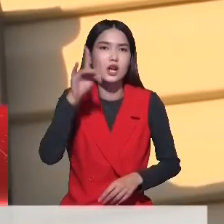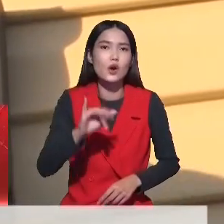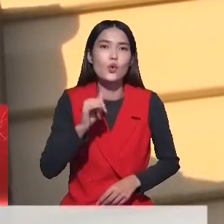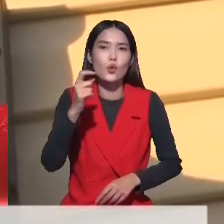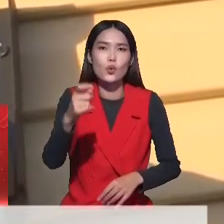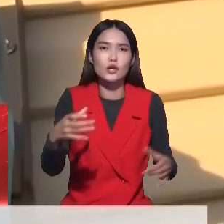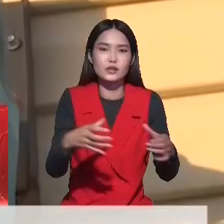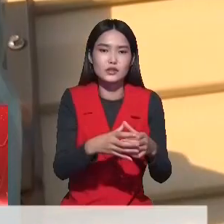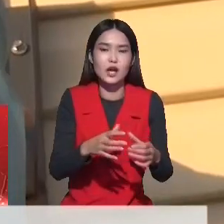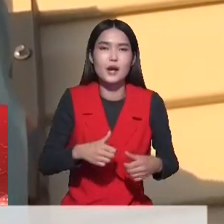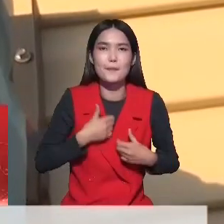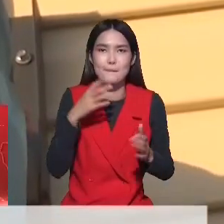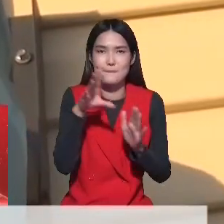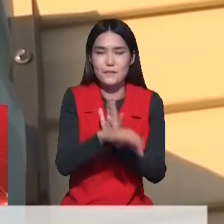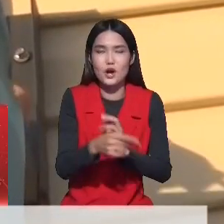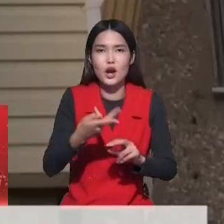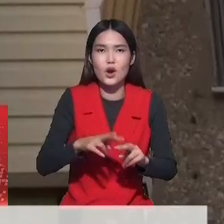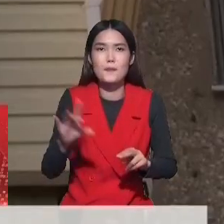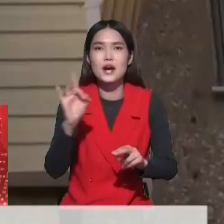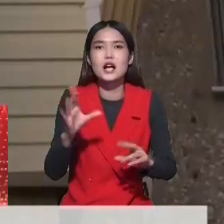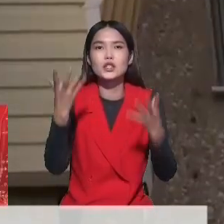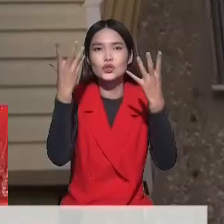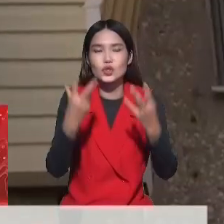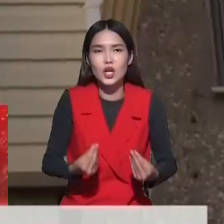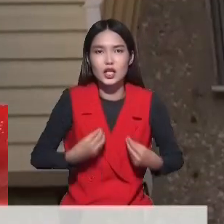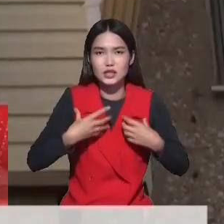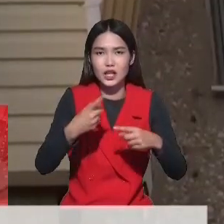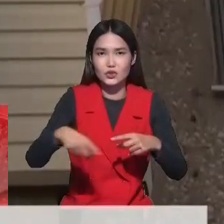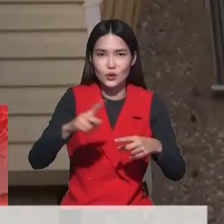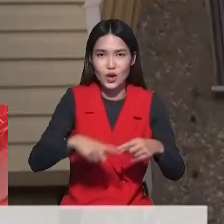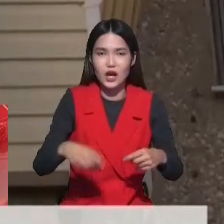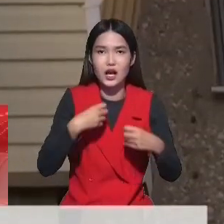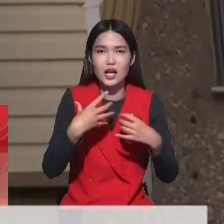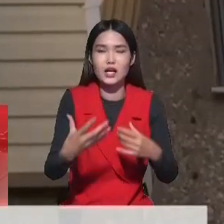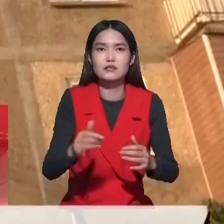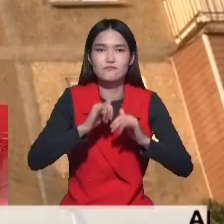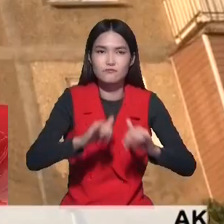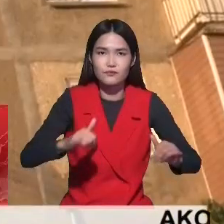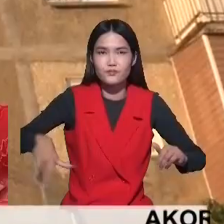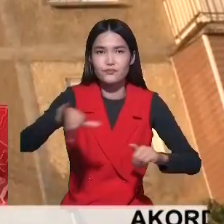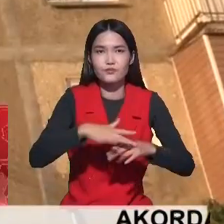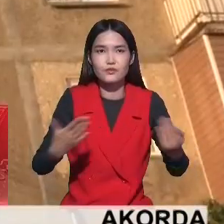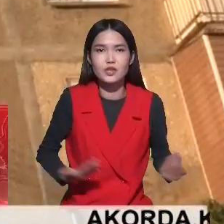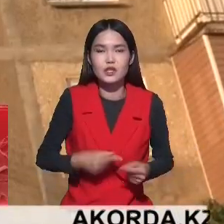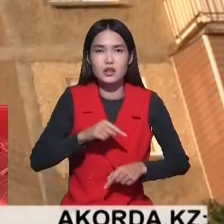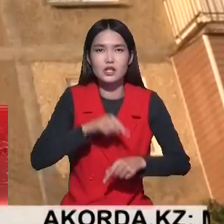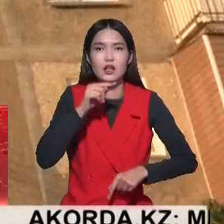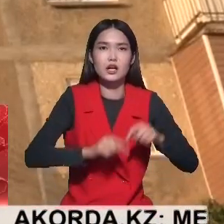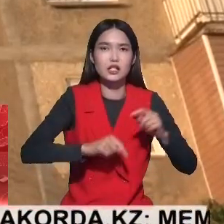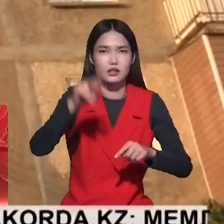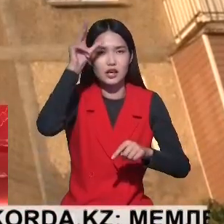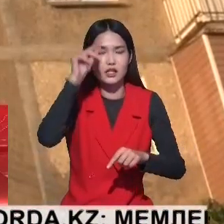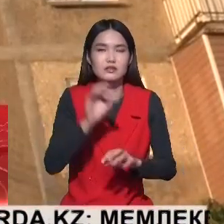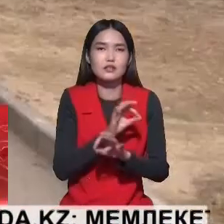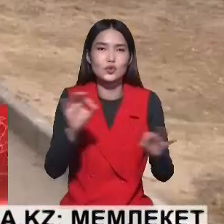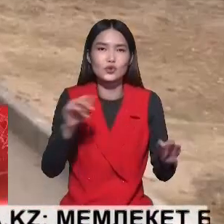рухының белсенділері үлес қосуда. Осылайша республика күні қарсаңында айтулы мерекенің аясын кеңейтіп, қала тұрғындарының патриоттық сана сезіміне